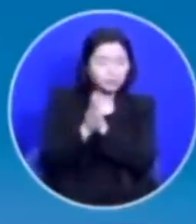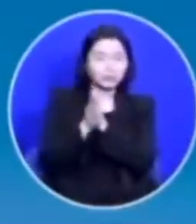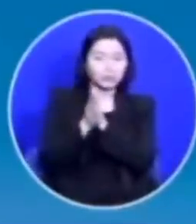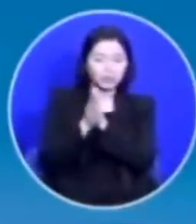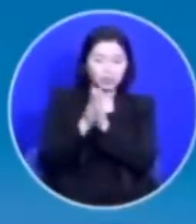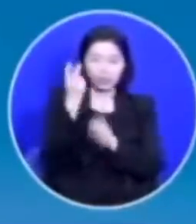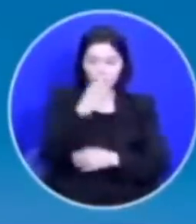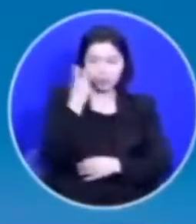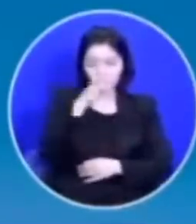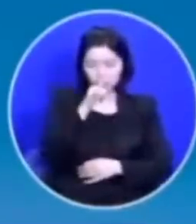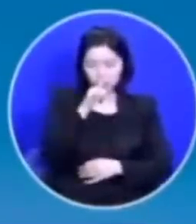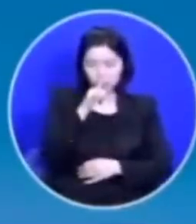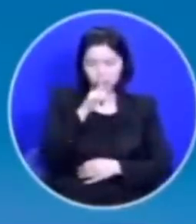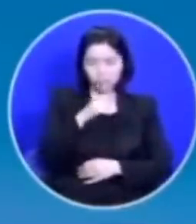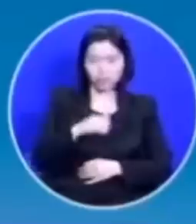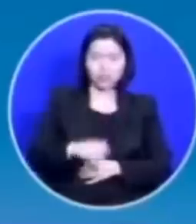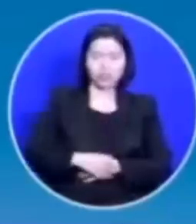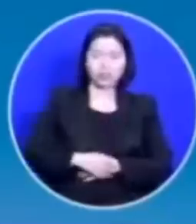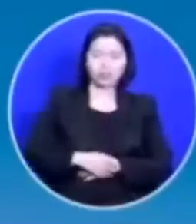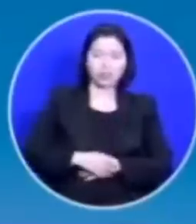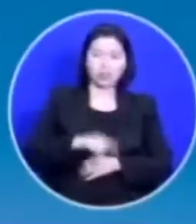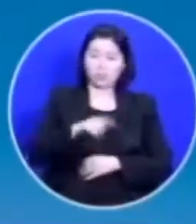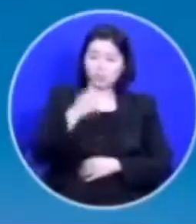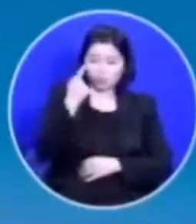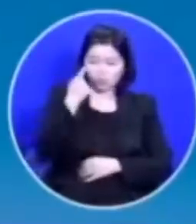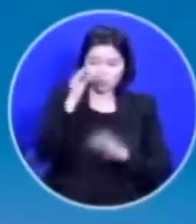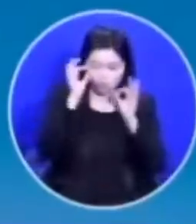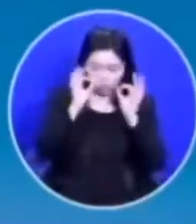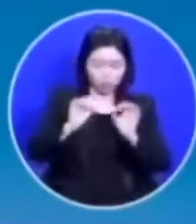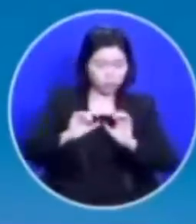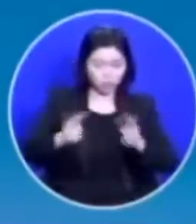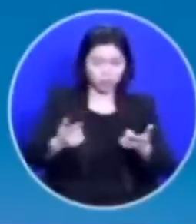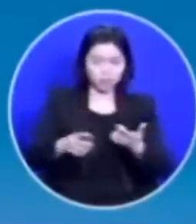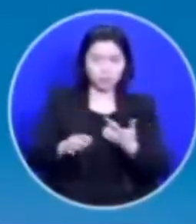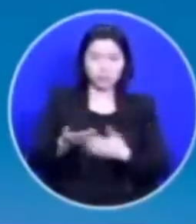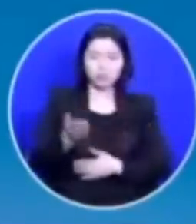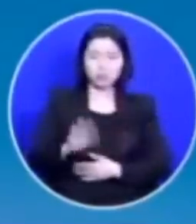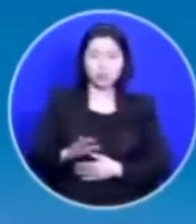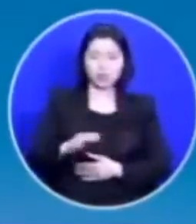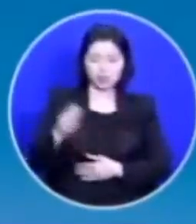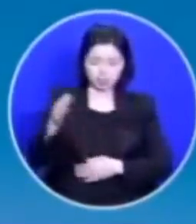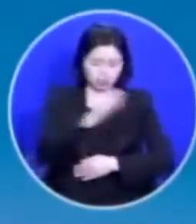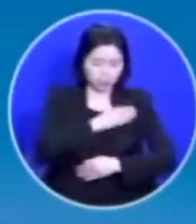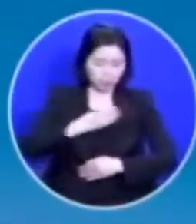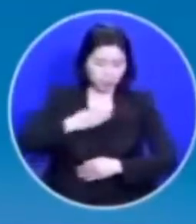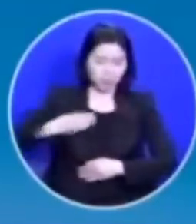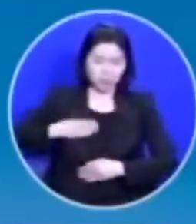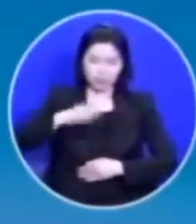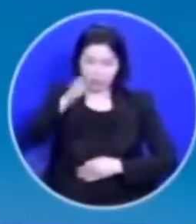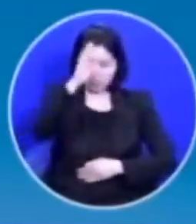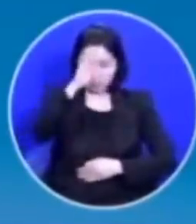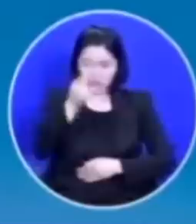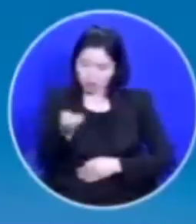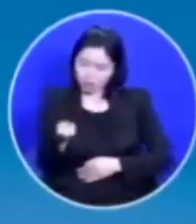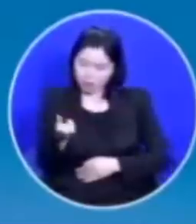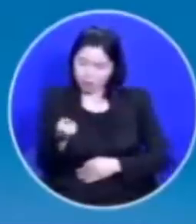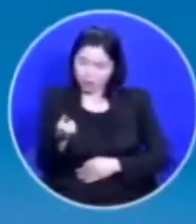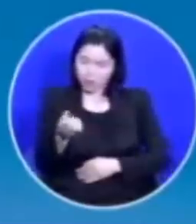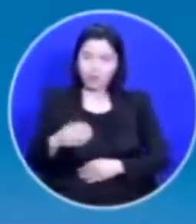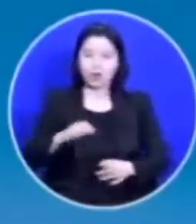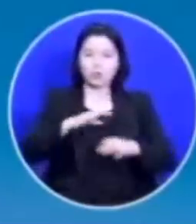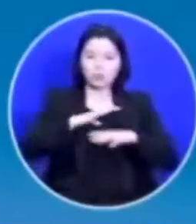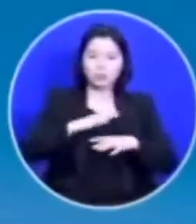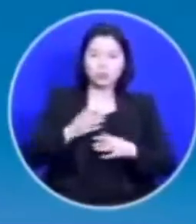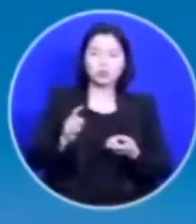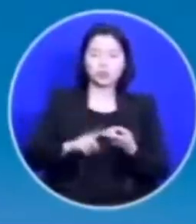하도 혼이 났습니다 그 눈에 보이지 않지만 묻어 들어오는 그 병균이 얼마나 무서운 건가 하는 것을 이 재앙